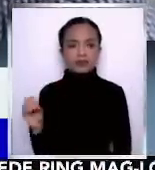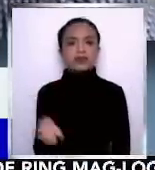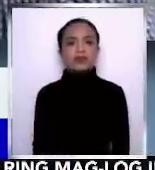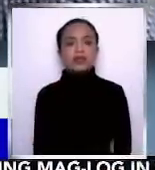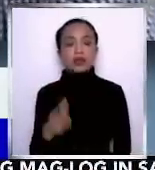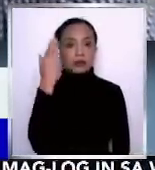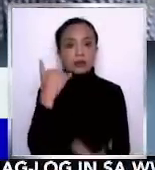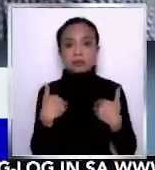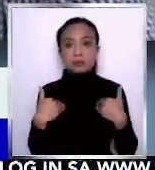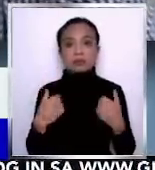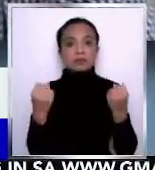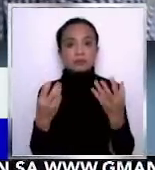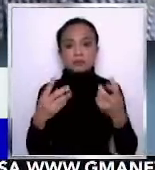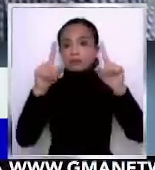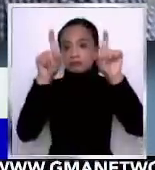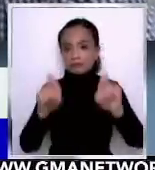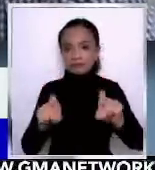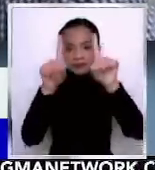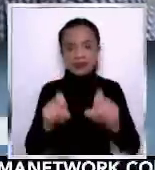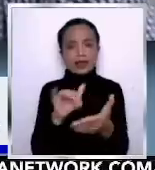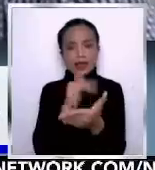yung positivity rate nila.